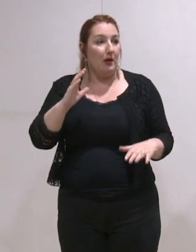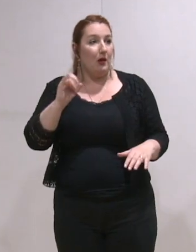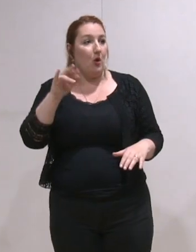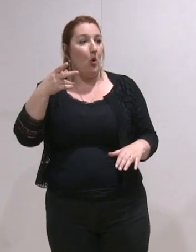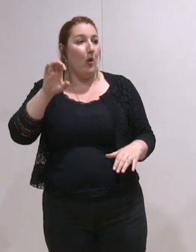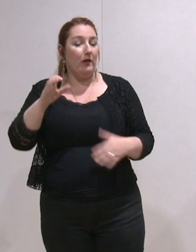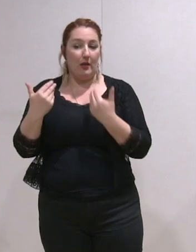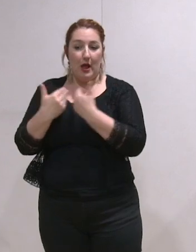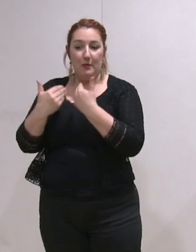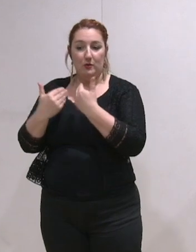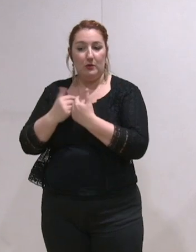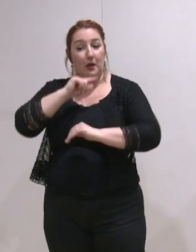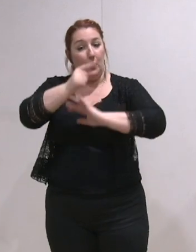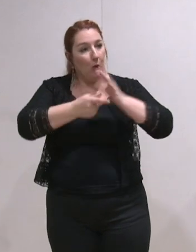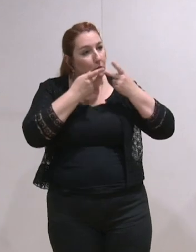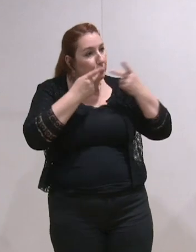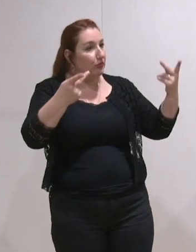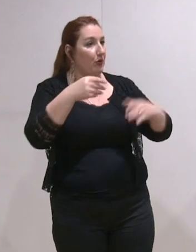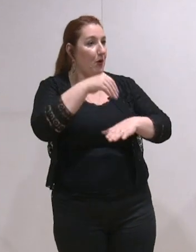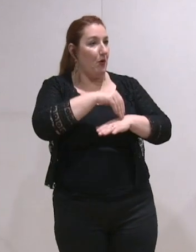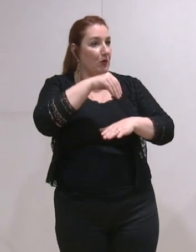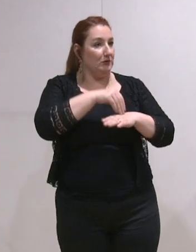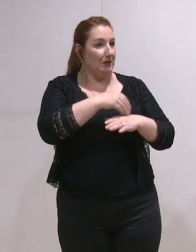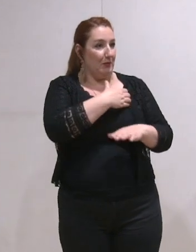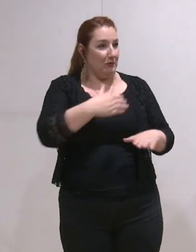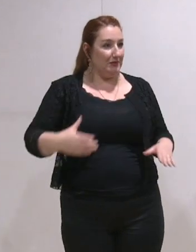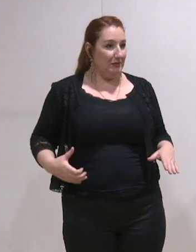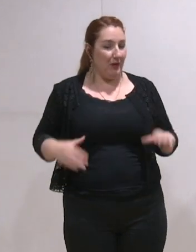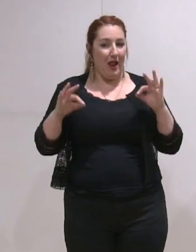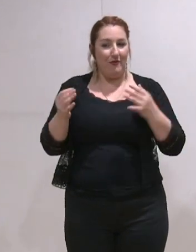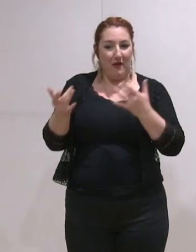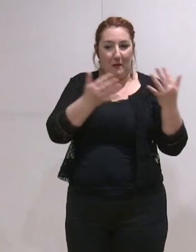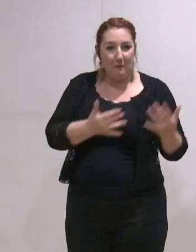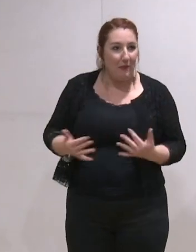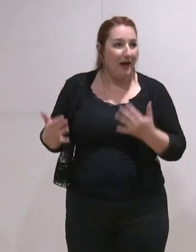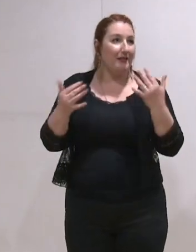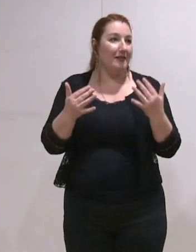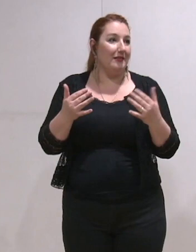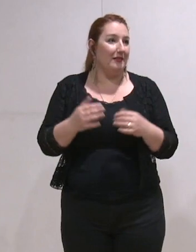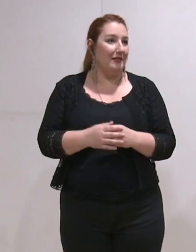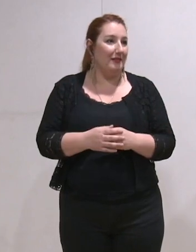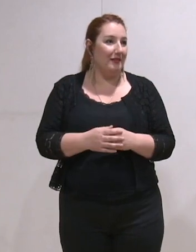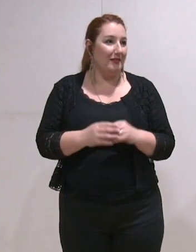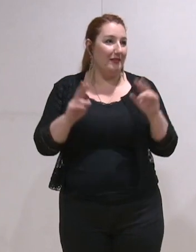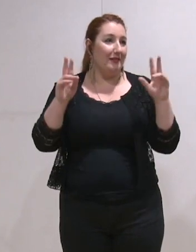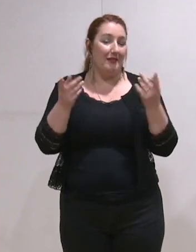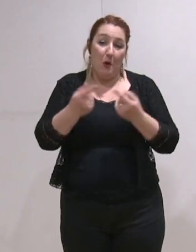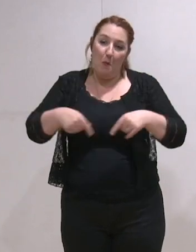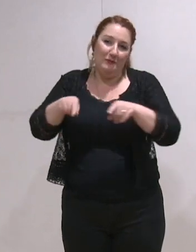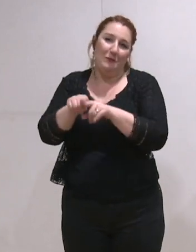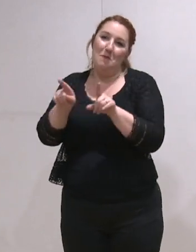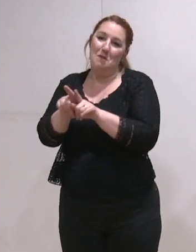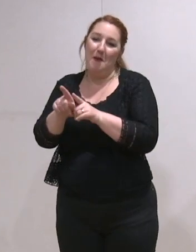de redire en conseil municipal le petit instant histoire des maths que j'avais fait en en commission parce